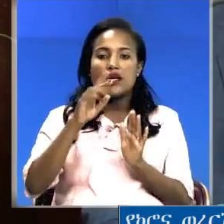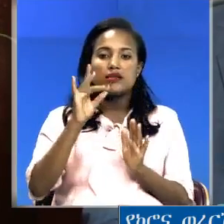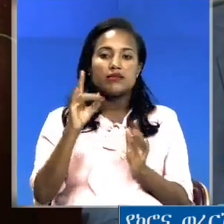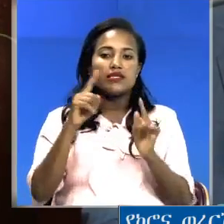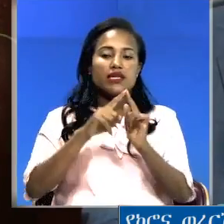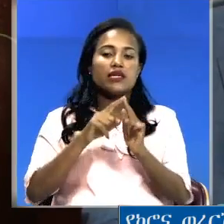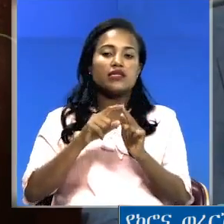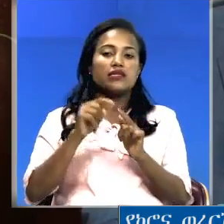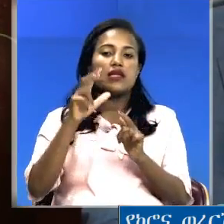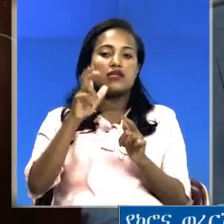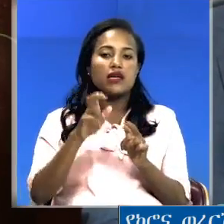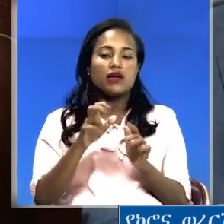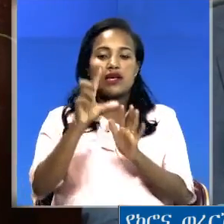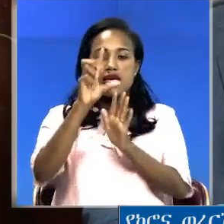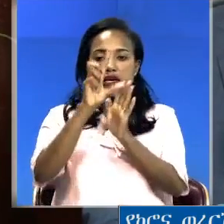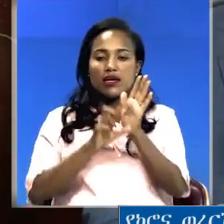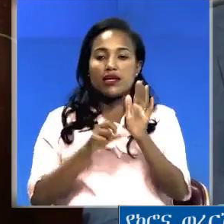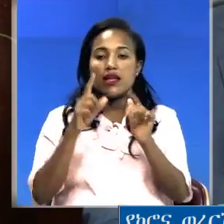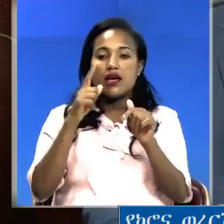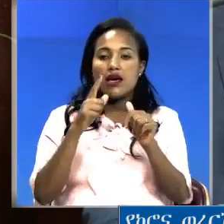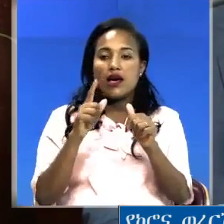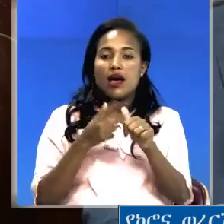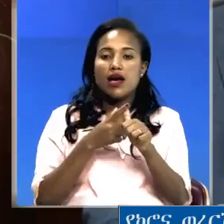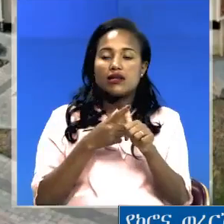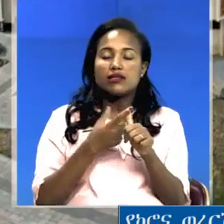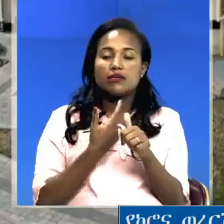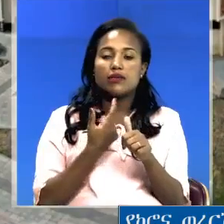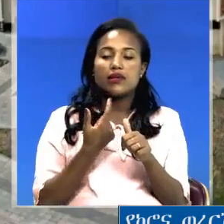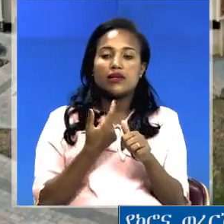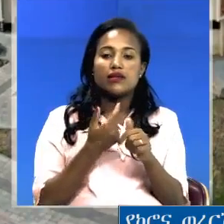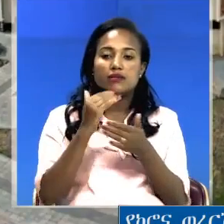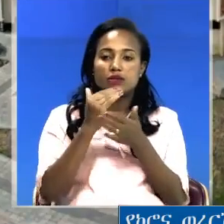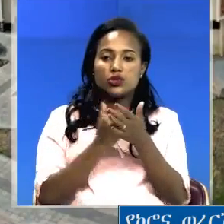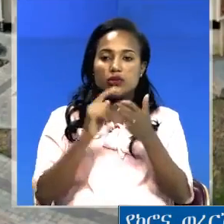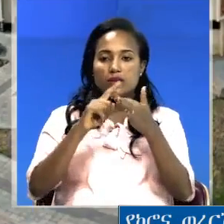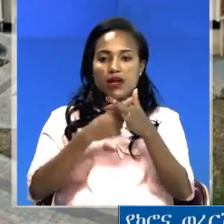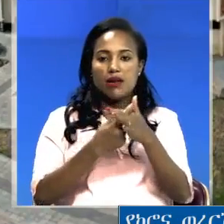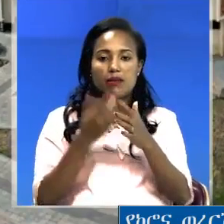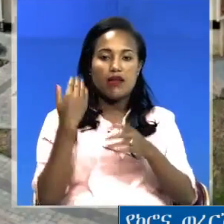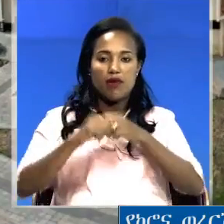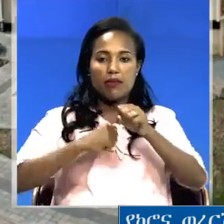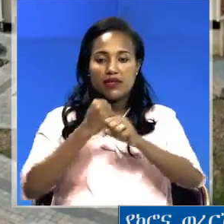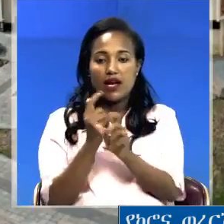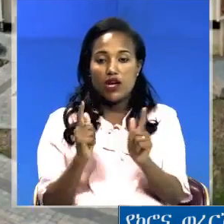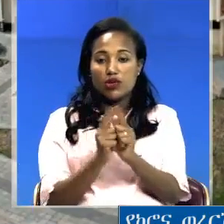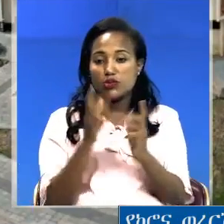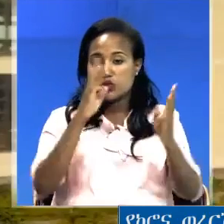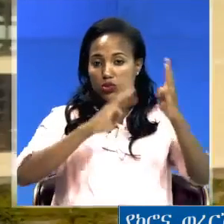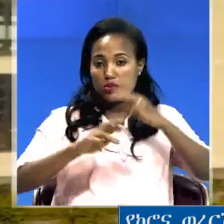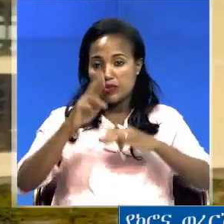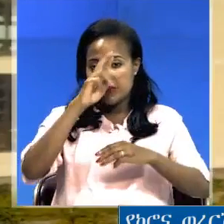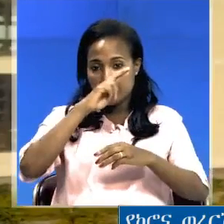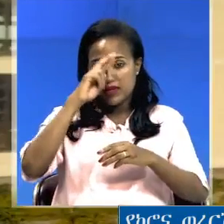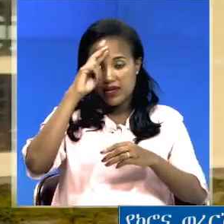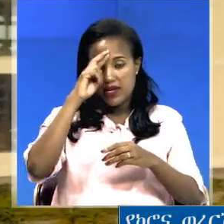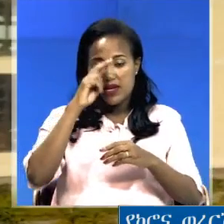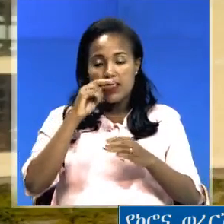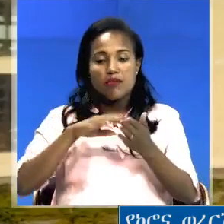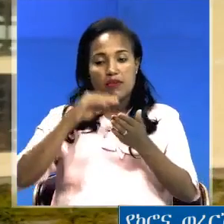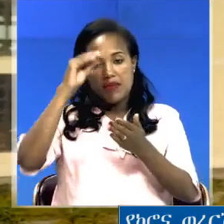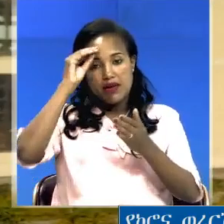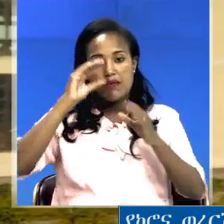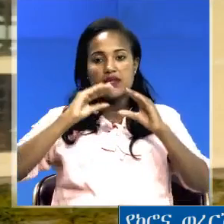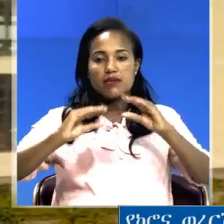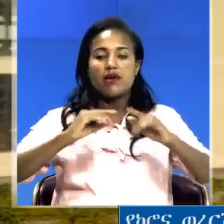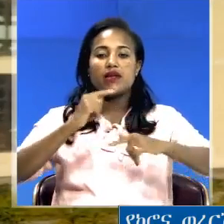ከህዳር 1 ጀምረን ትምርት እንጀምራለን። ከባለፈው የትምርት ዘመን ካጋጠሙ ችግሮች በመነሳትም የመማር ማስተማሩን